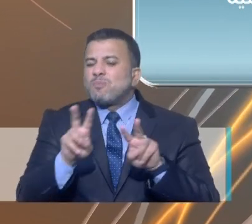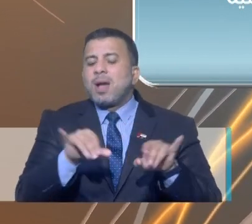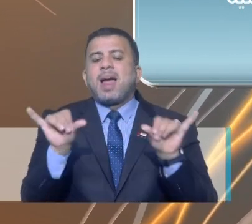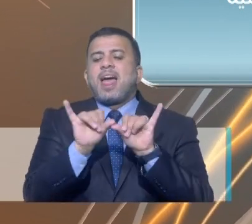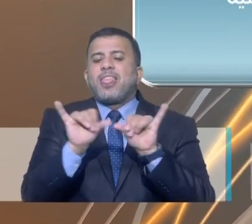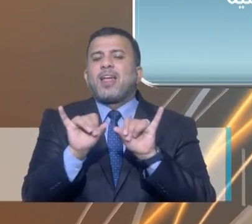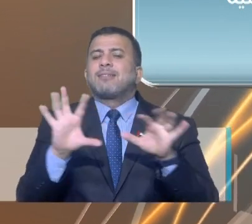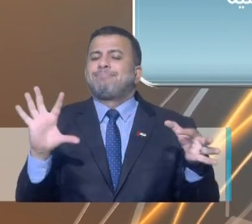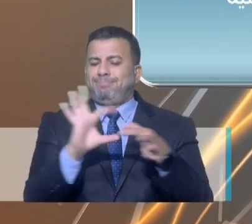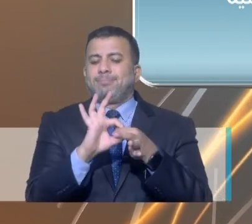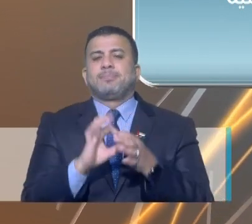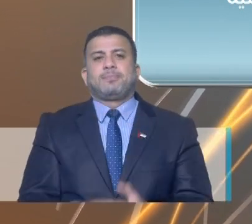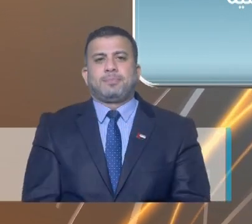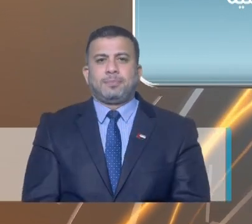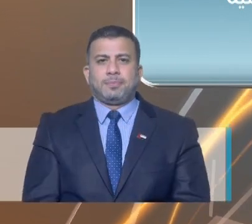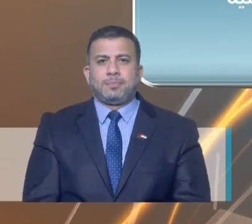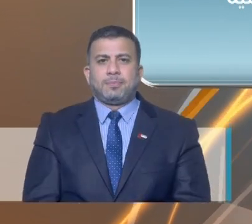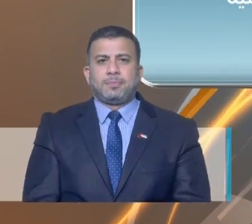والقطاعات ذات الصله